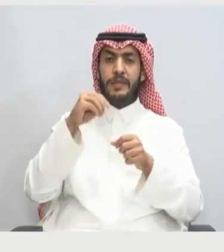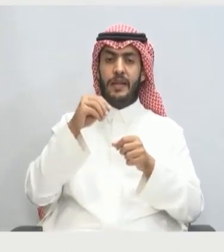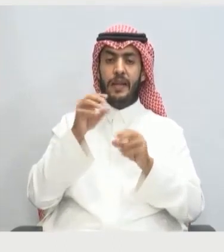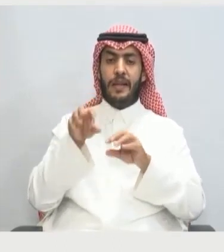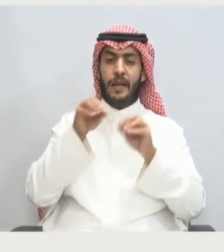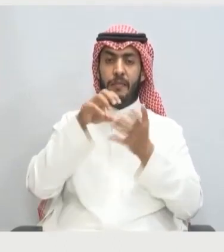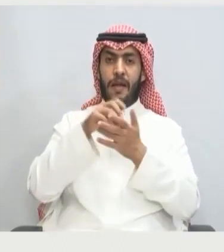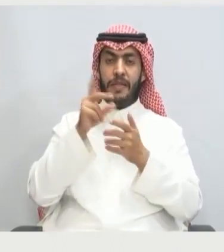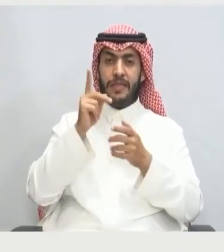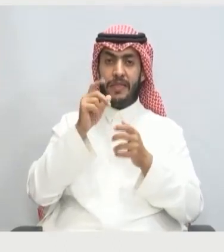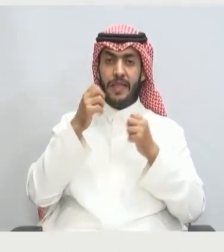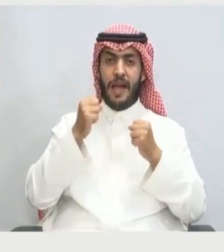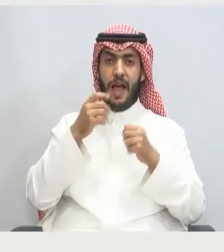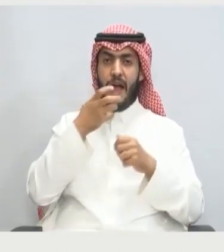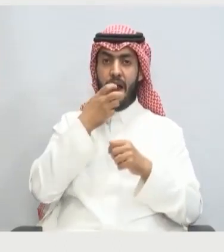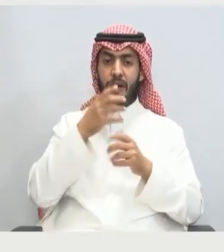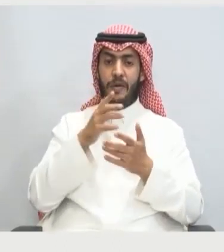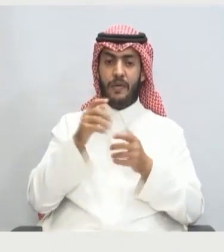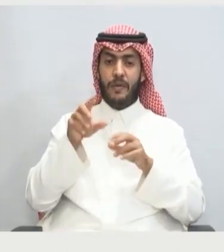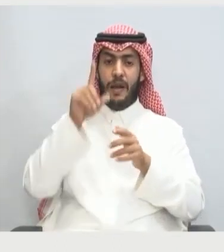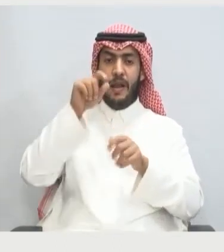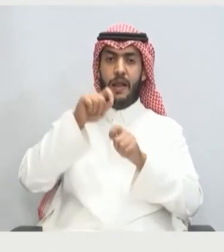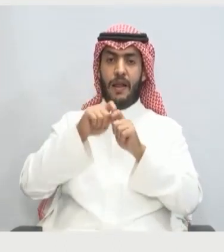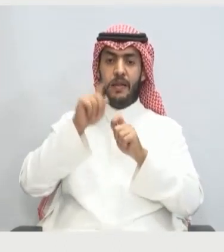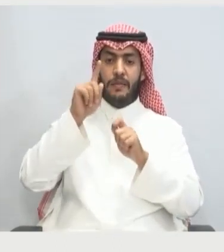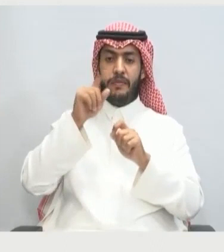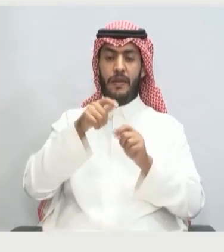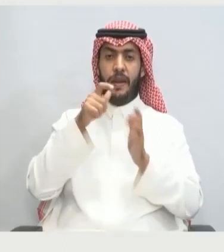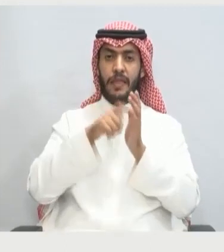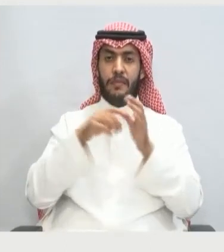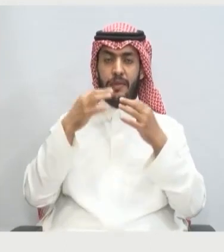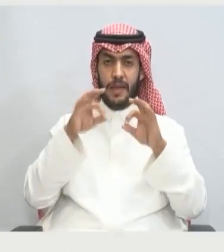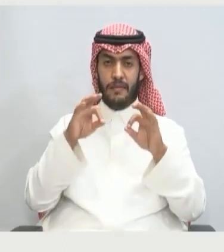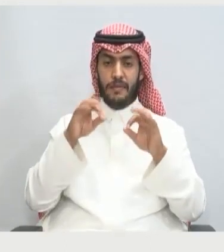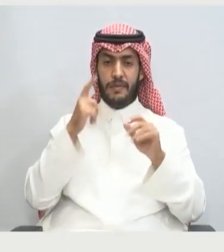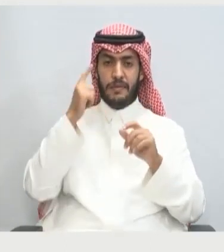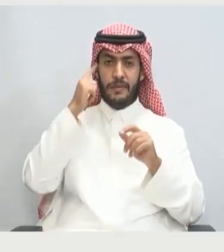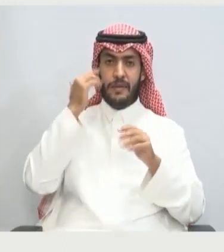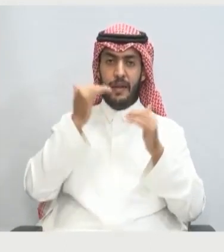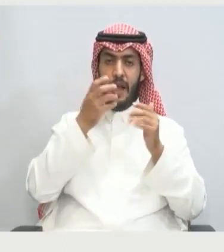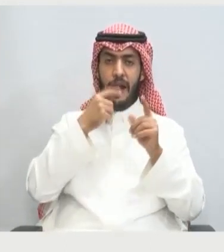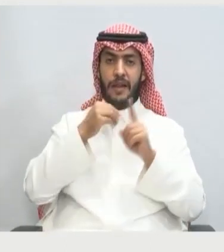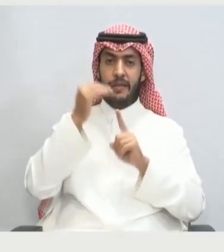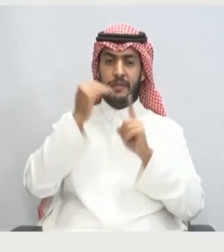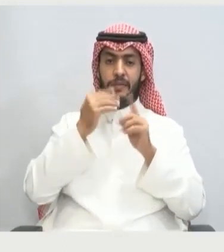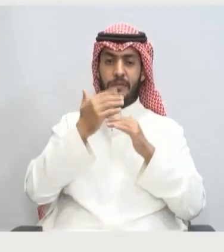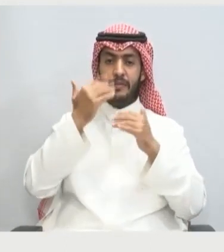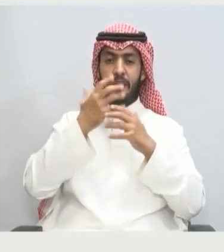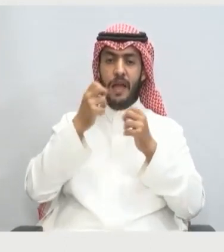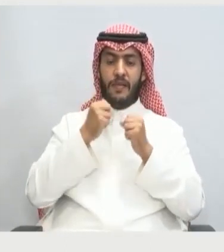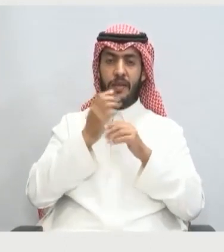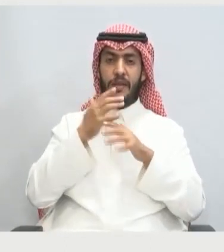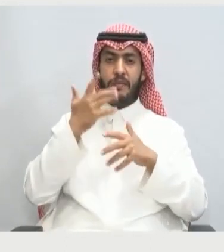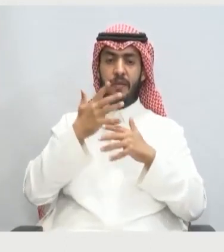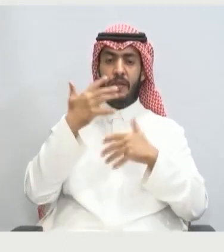انتقال الطاقه الحراريه للبيئه قد خلق الله سبحانه وتعالى النظام الكامل للتحكم في درجه الحراره من اجل الحفاظ